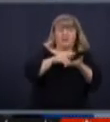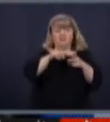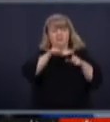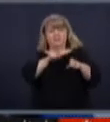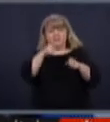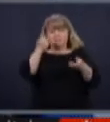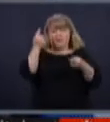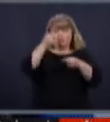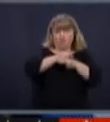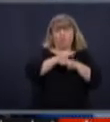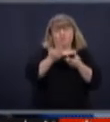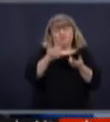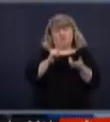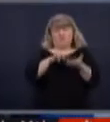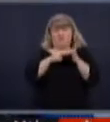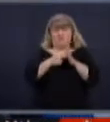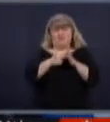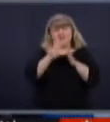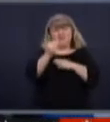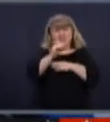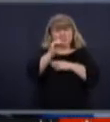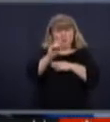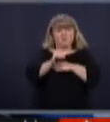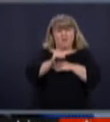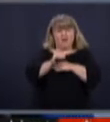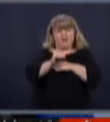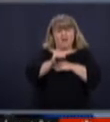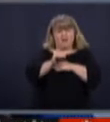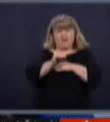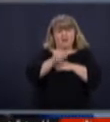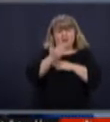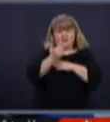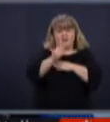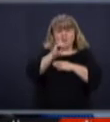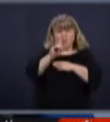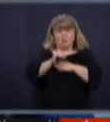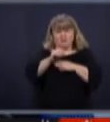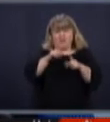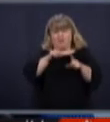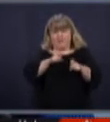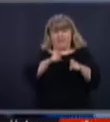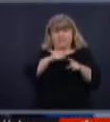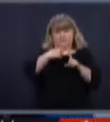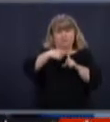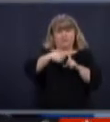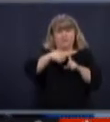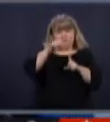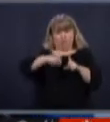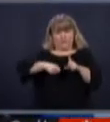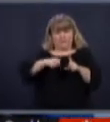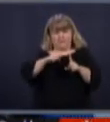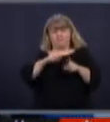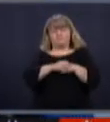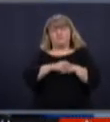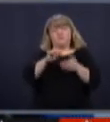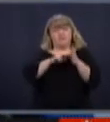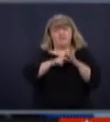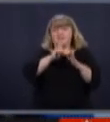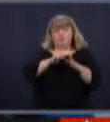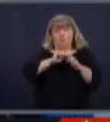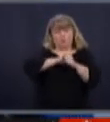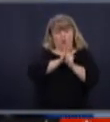à 13 000 cas de dépistage, c'est 15 % là, de tests qui sont positifs. Donc, vous comprendrez qu'on va avoir plus de cas. Ce